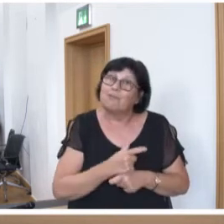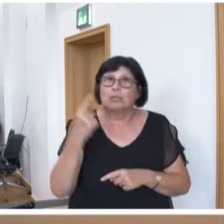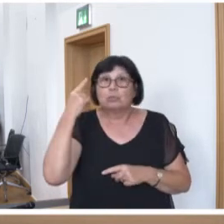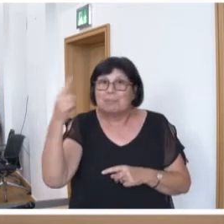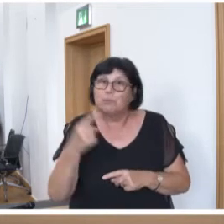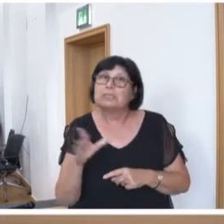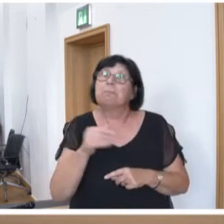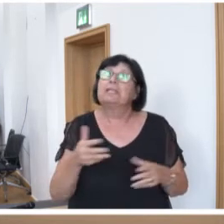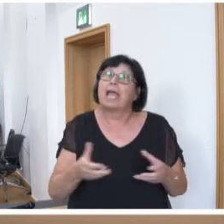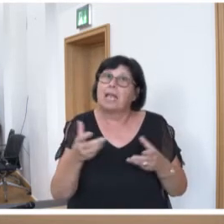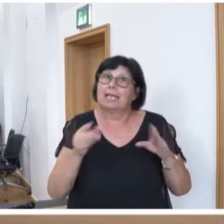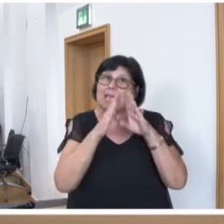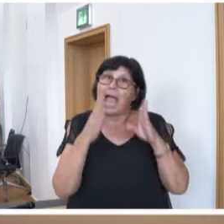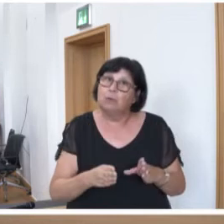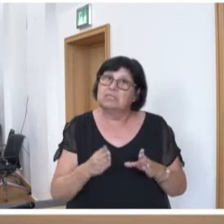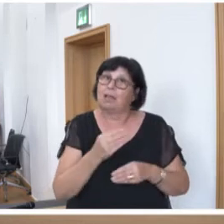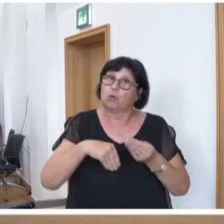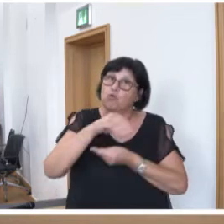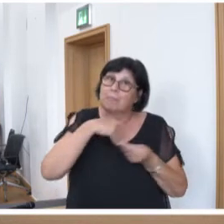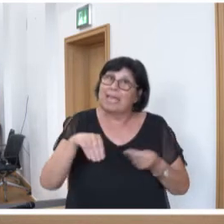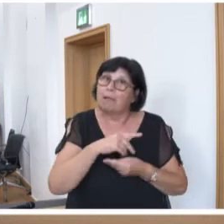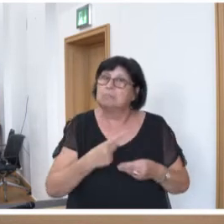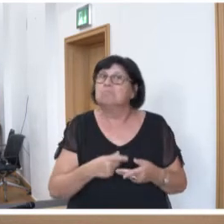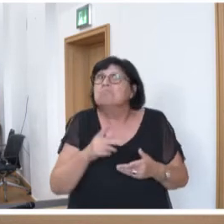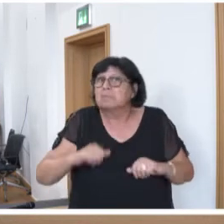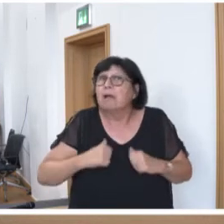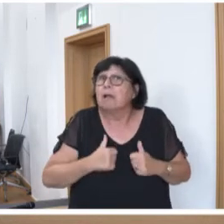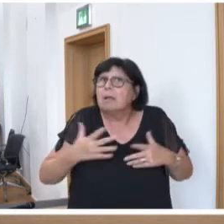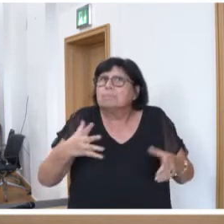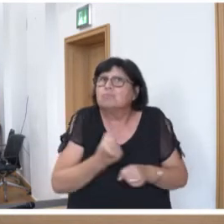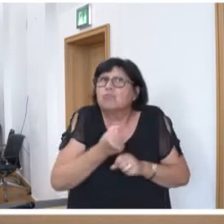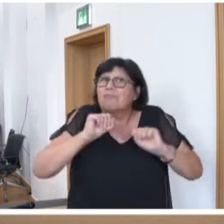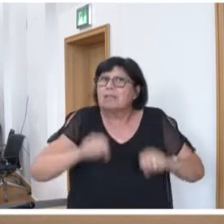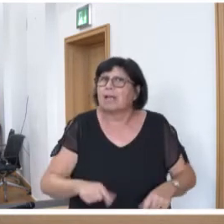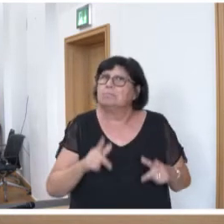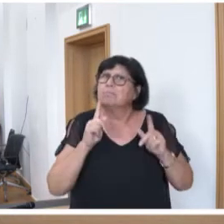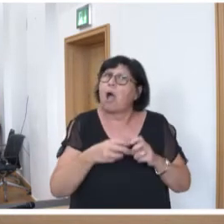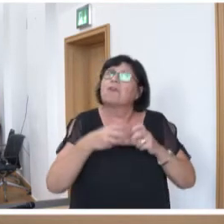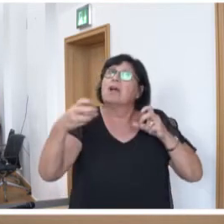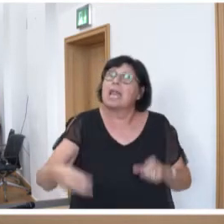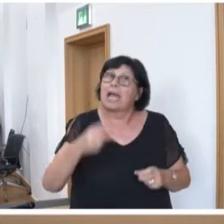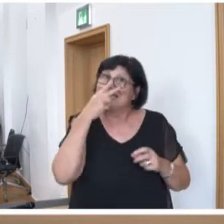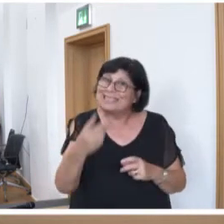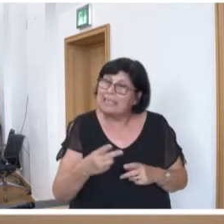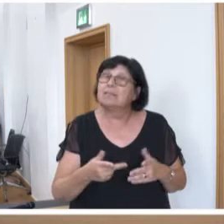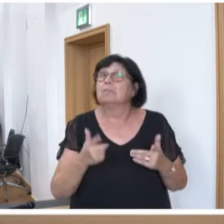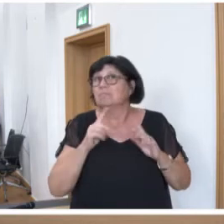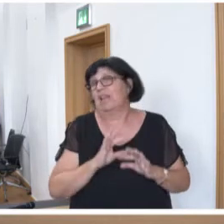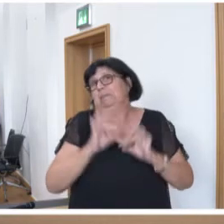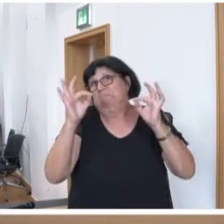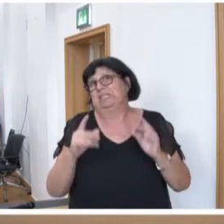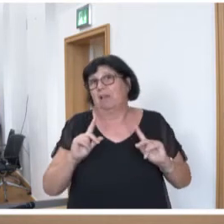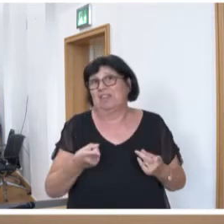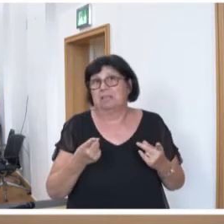den Energiehaushalten umgehen, der Alltag zu stemmen ist und dass es auf lange Sicht einen Ausweg gibt. Bei allen